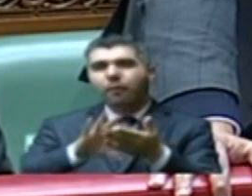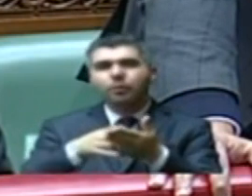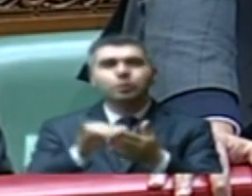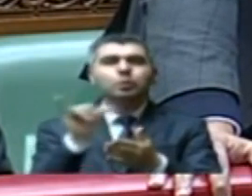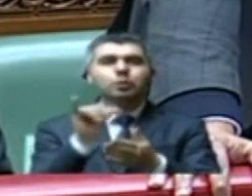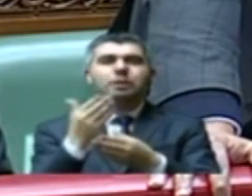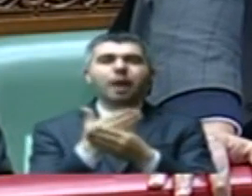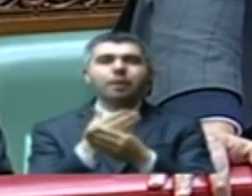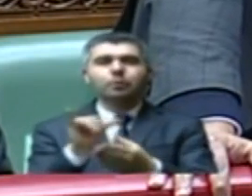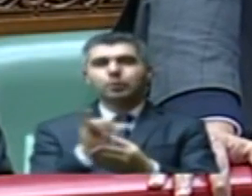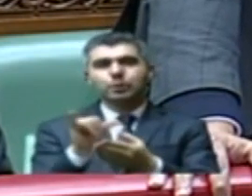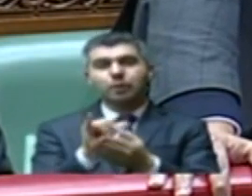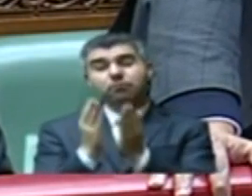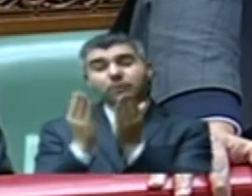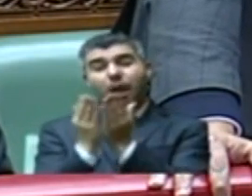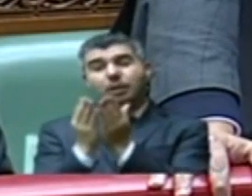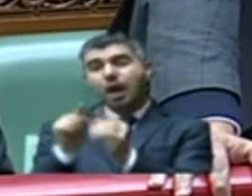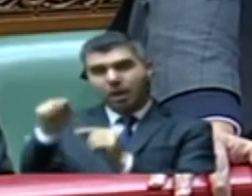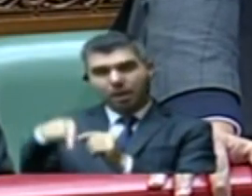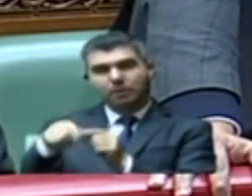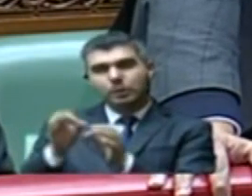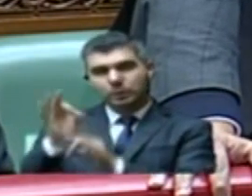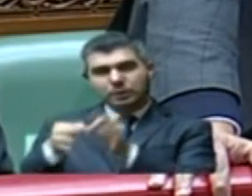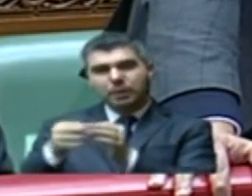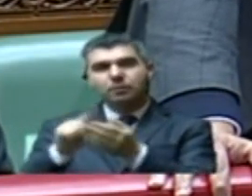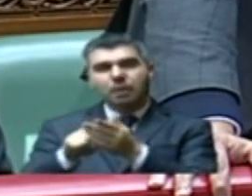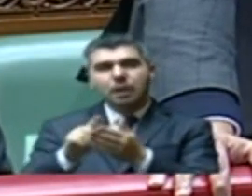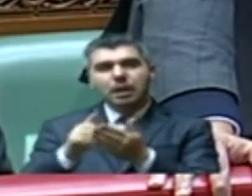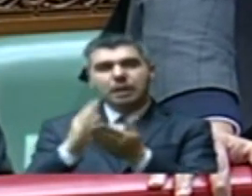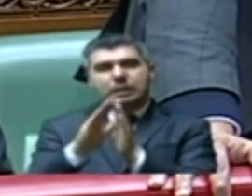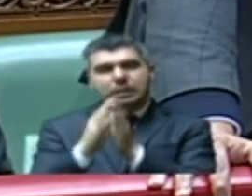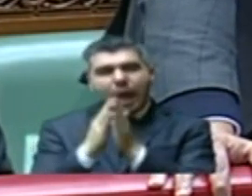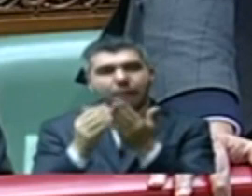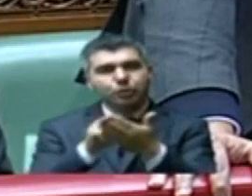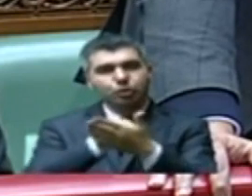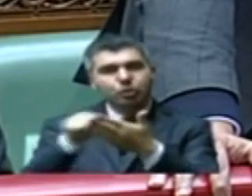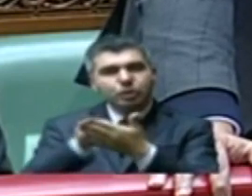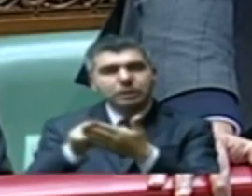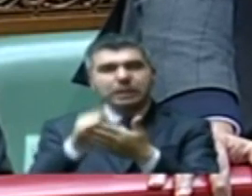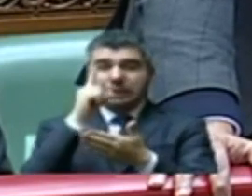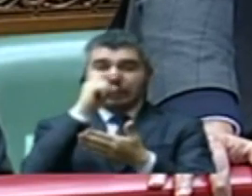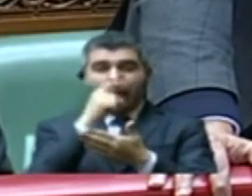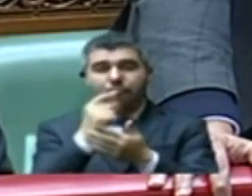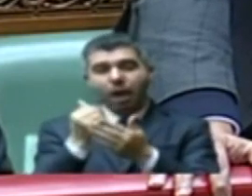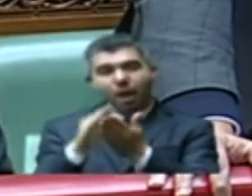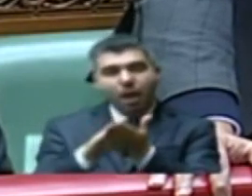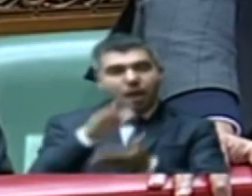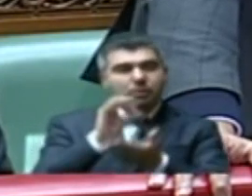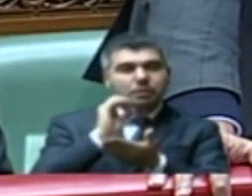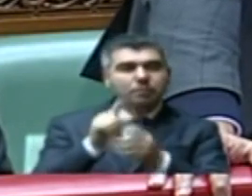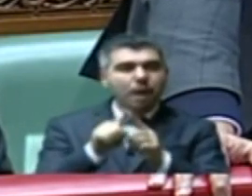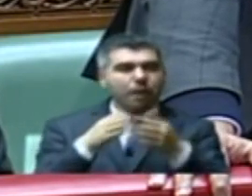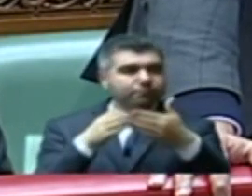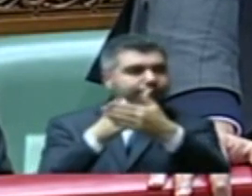لان الشباب ديالو دوزوا في القرايه وتكلف وقرا ودمر وكل شيء وبالتالي انه تيلقى راسو امام باب مسدود انه